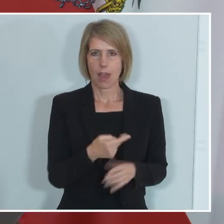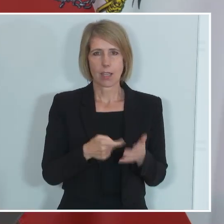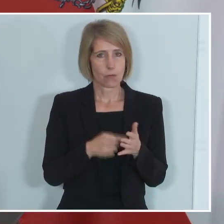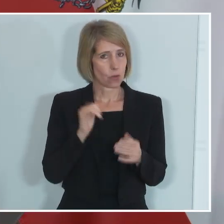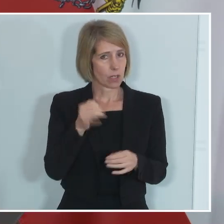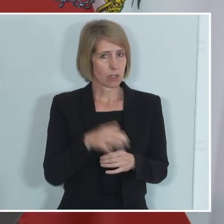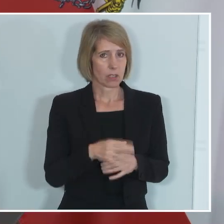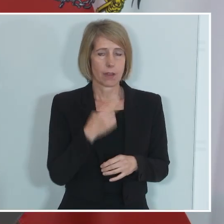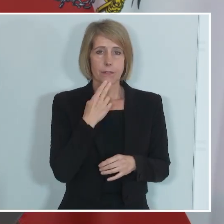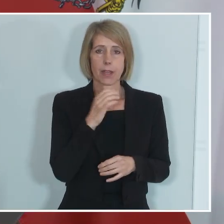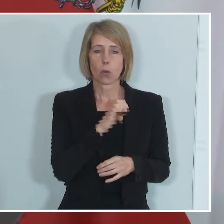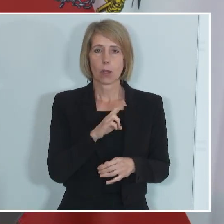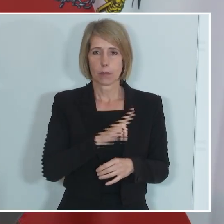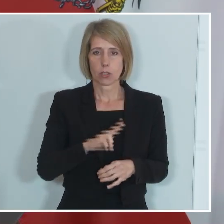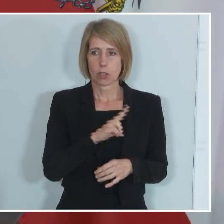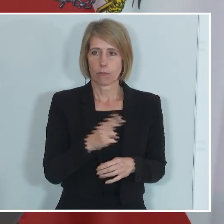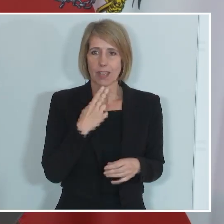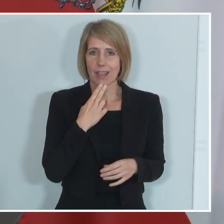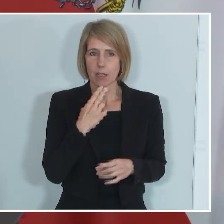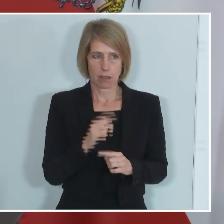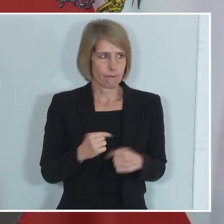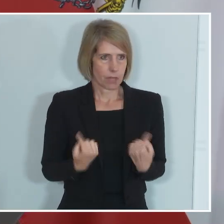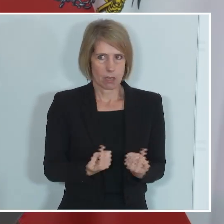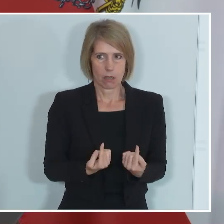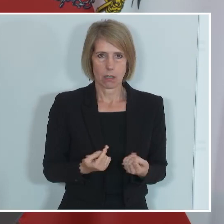ist die Europäische Union? Wir sind die Europäische Union. Und